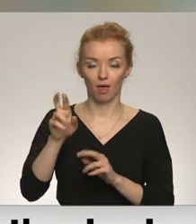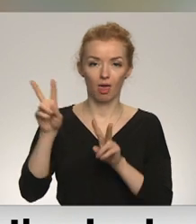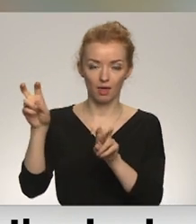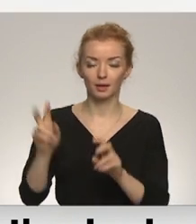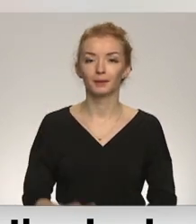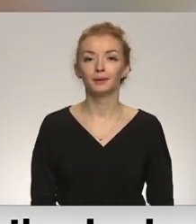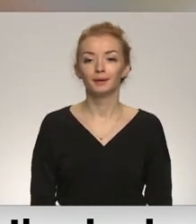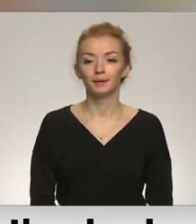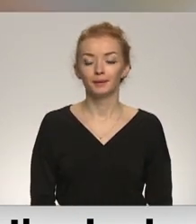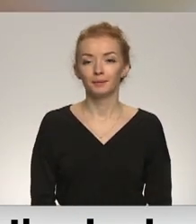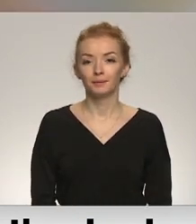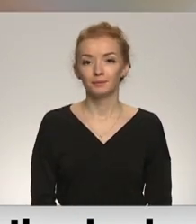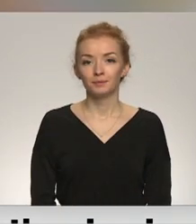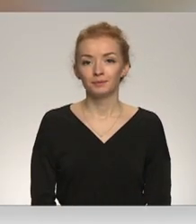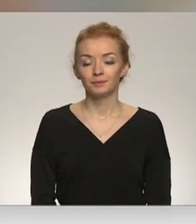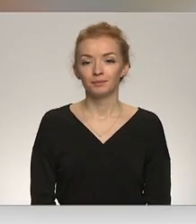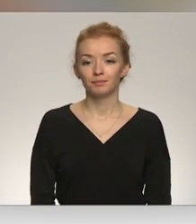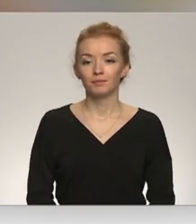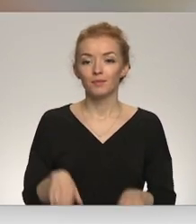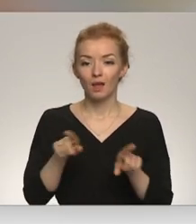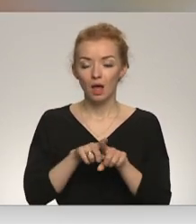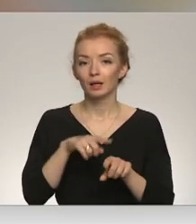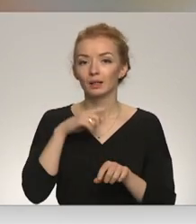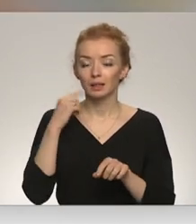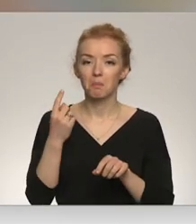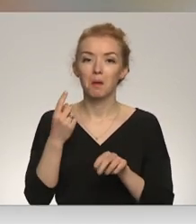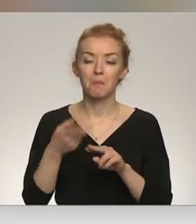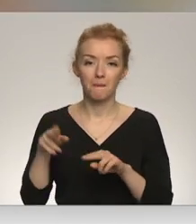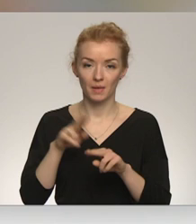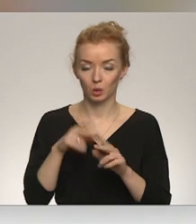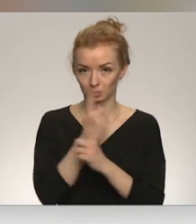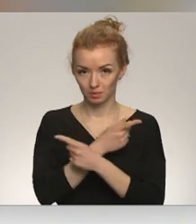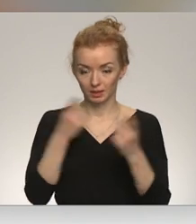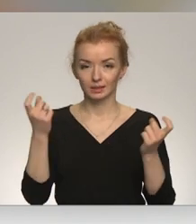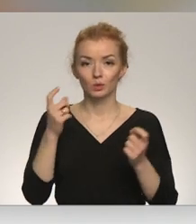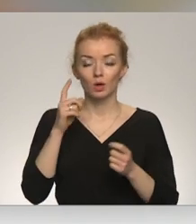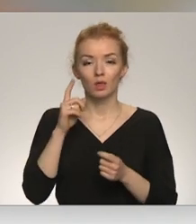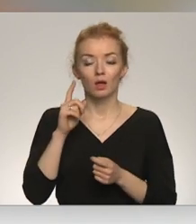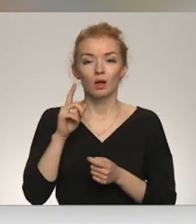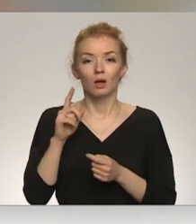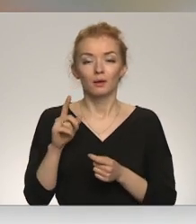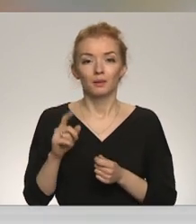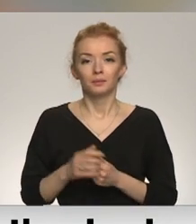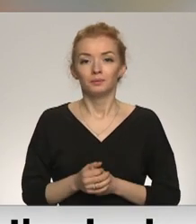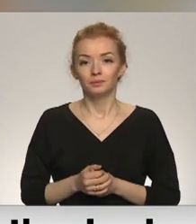Taiskaitā. Es arī vēl vienu jautājumu gribēju jums paziņot proti.